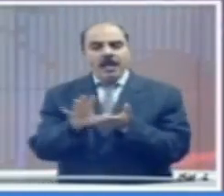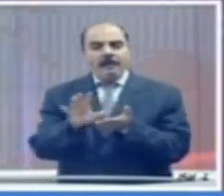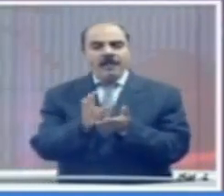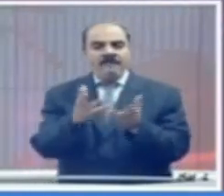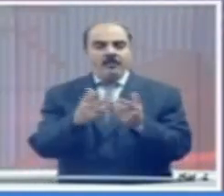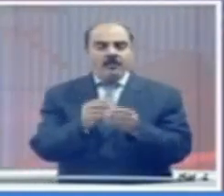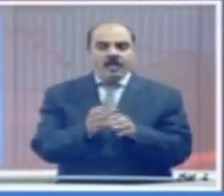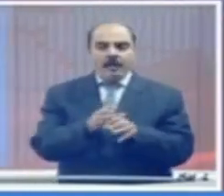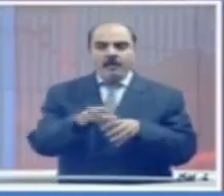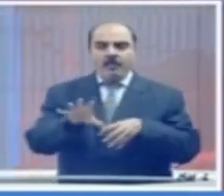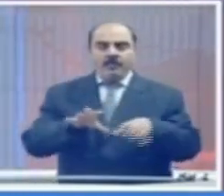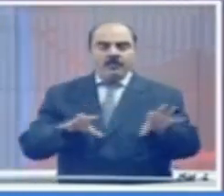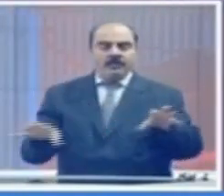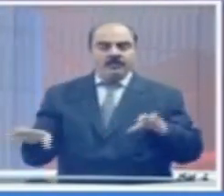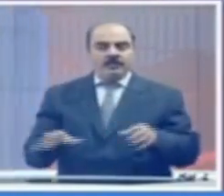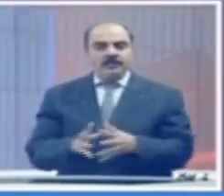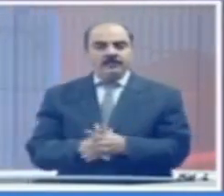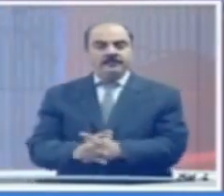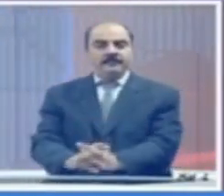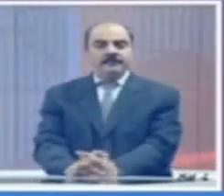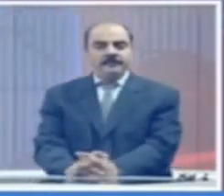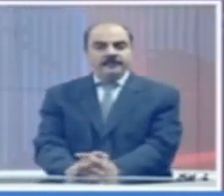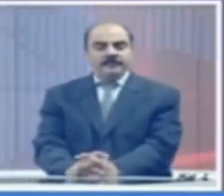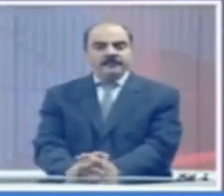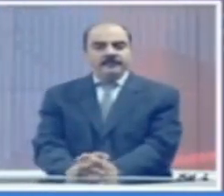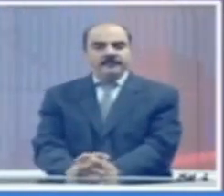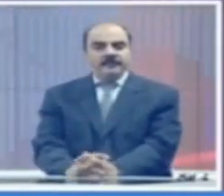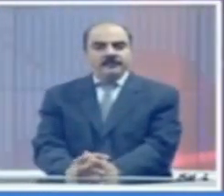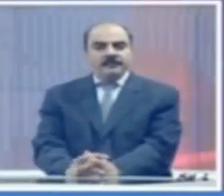هذه المبادرات القطاعات الاقتصادية كافة.